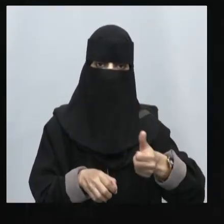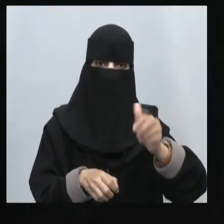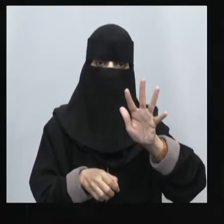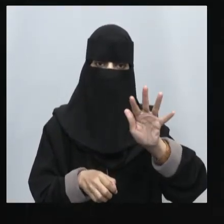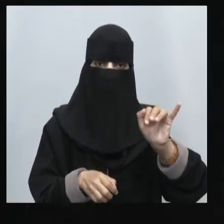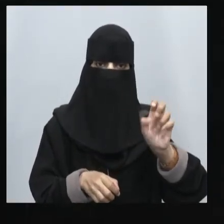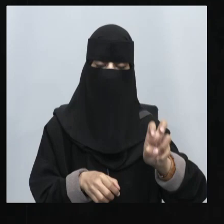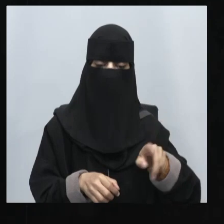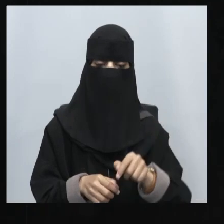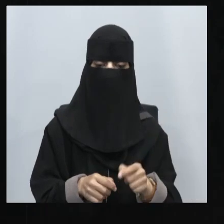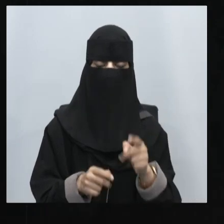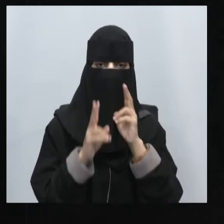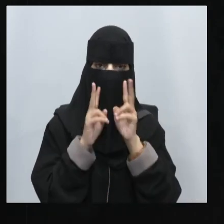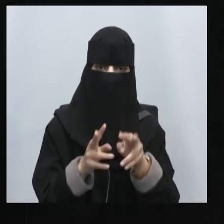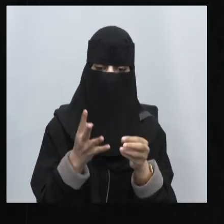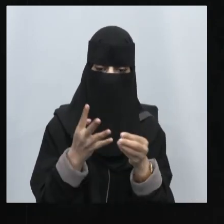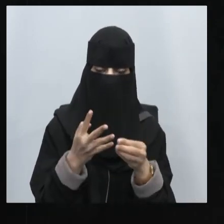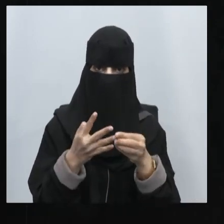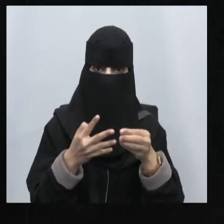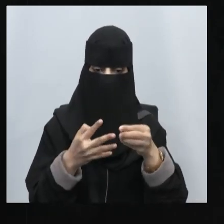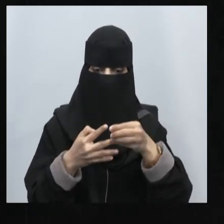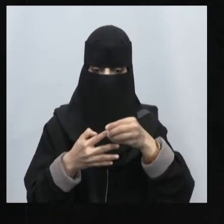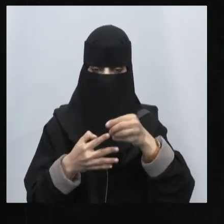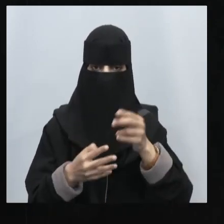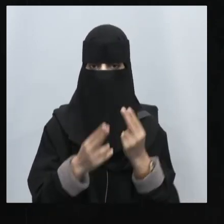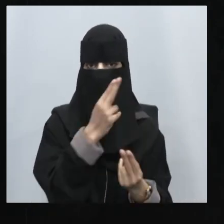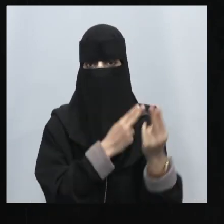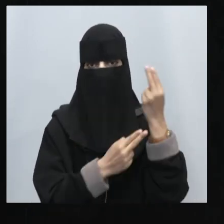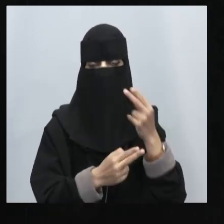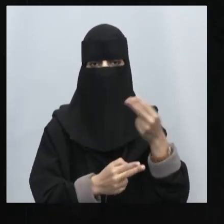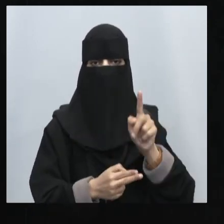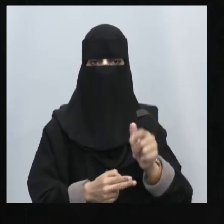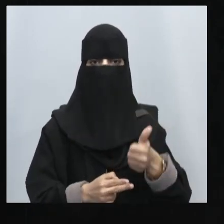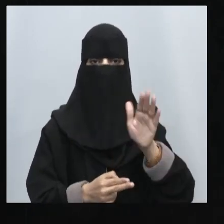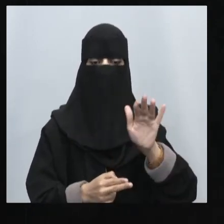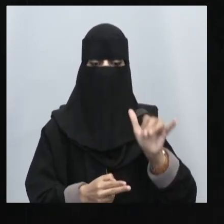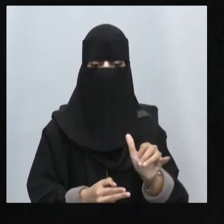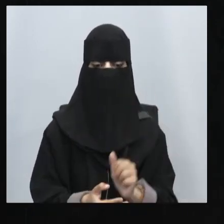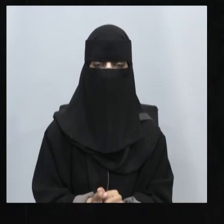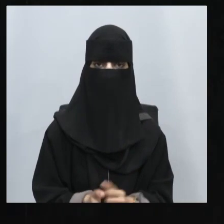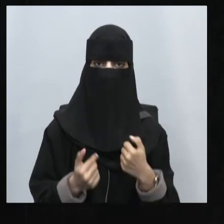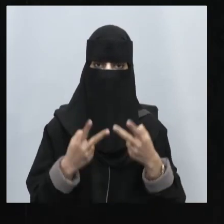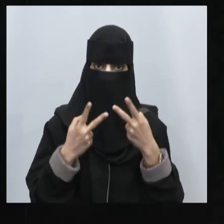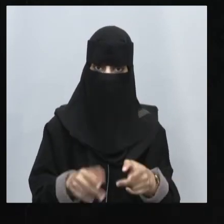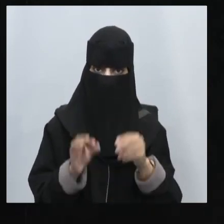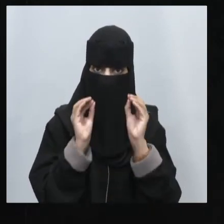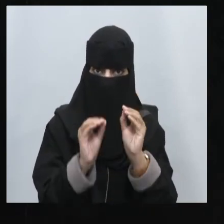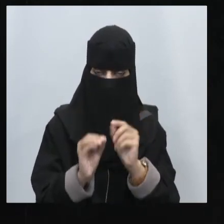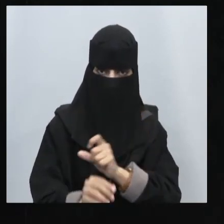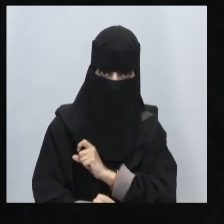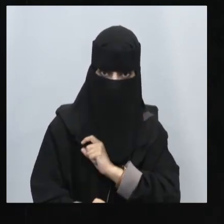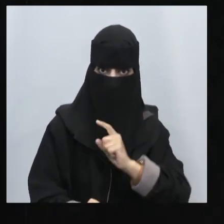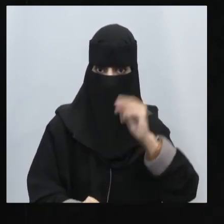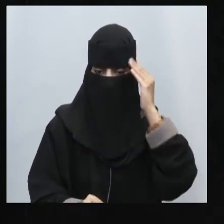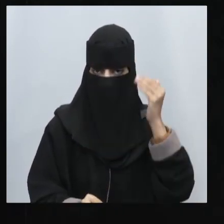على عناصر ونقاط درسنا لهذا اليوم سويا بمشيئه الله في البدايه طلابي وطالباتي نحن نعرف